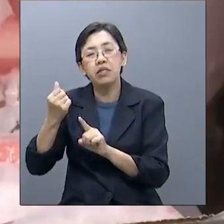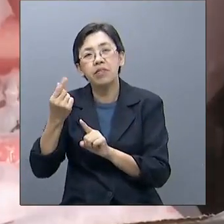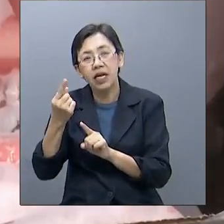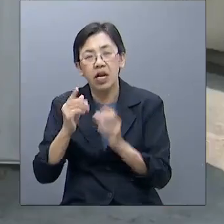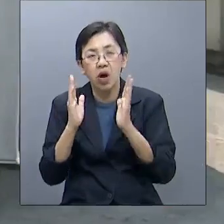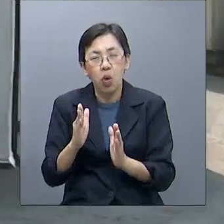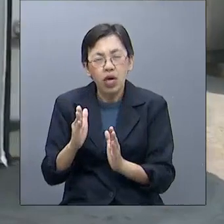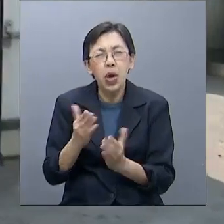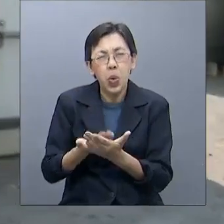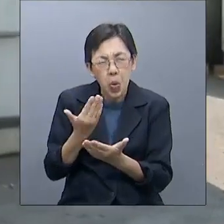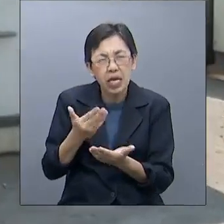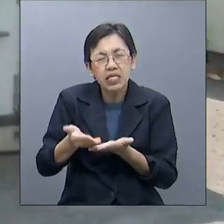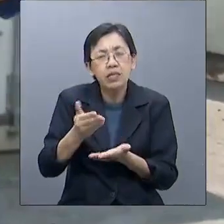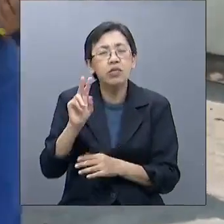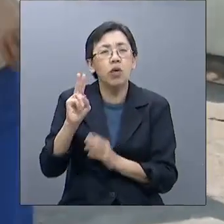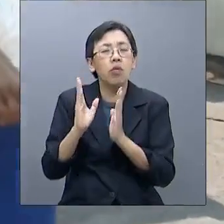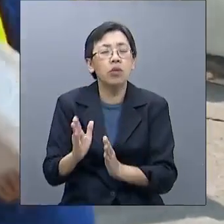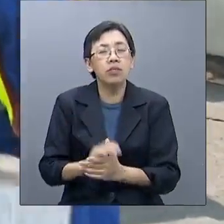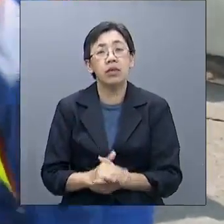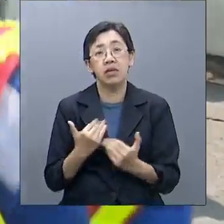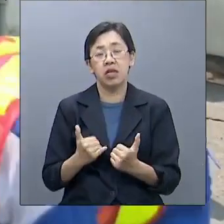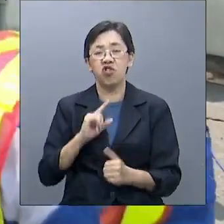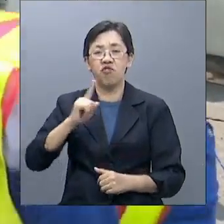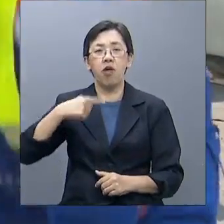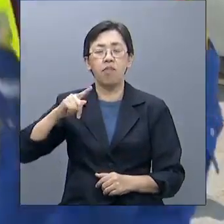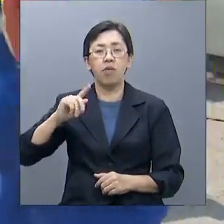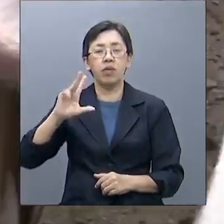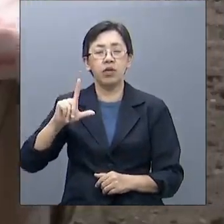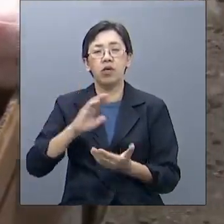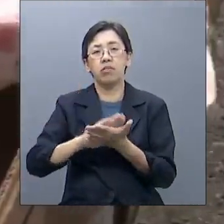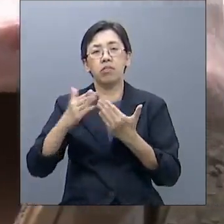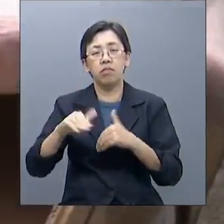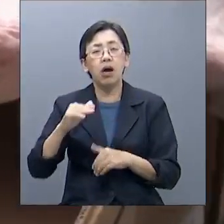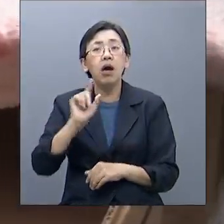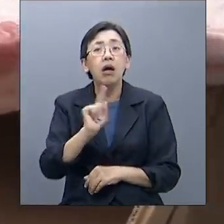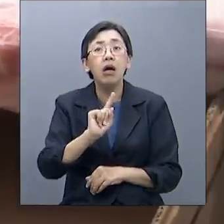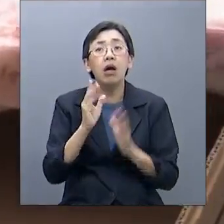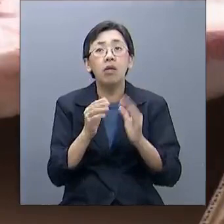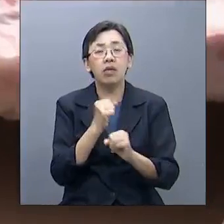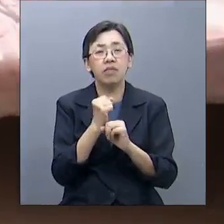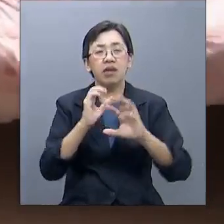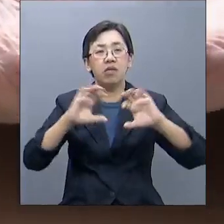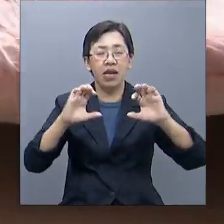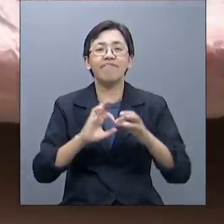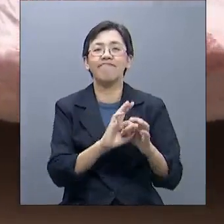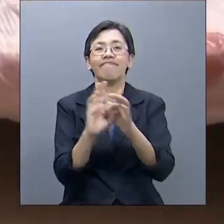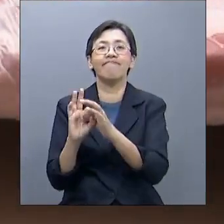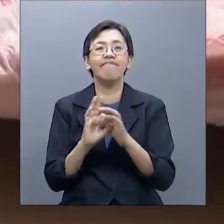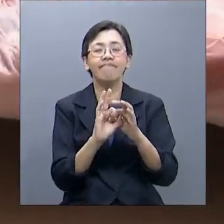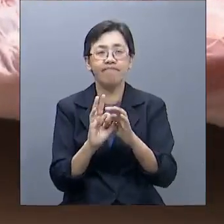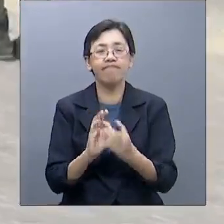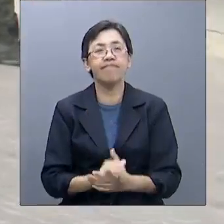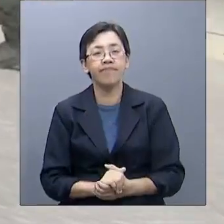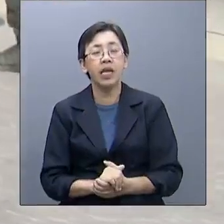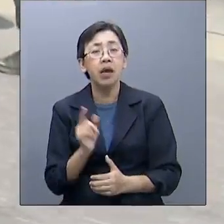ายทำเป็นสำนวนส่งฟ้องไปยังปปช.แล้วนะคะซึ่งบางส่วนเนี่ยพบว่าเป็นเจ้าหน้าที่รัฐเข้าไปมีส่วนเกี่ยวข้อง